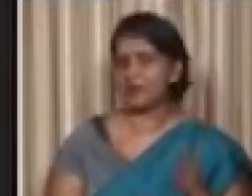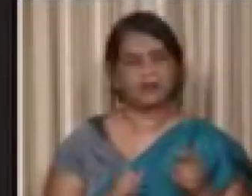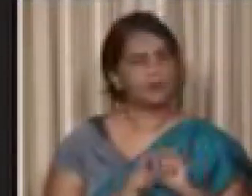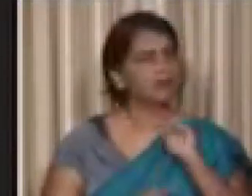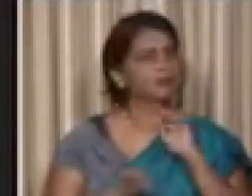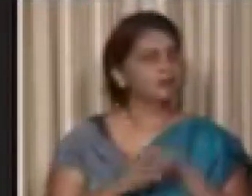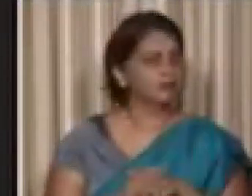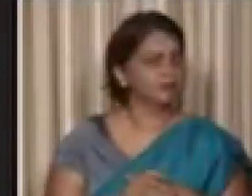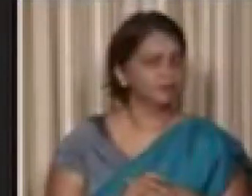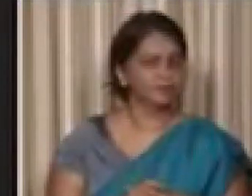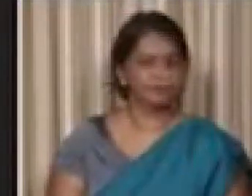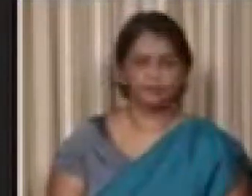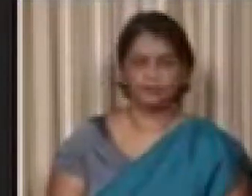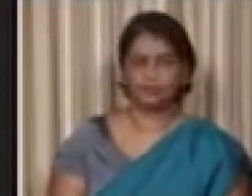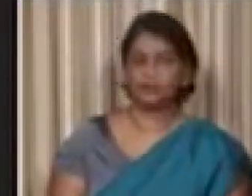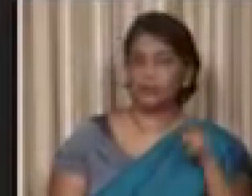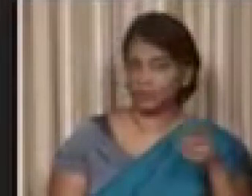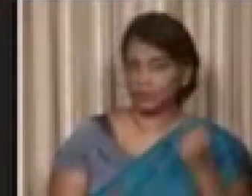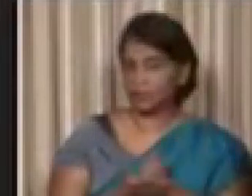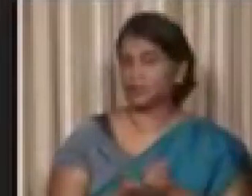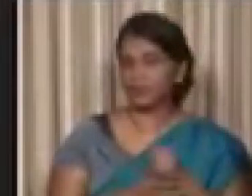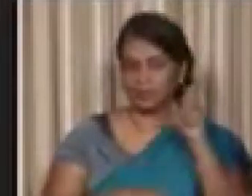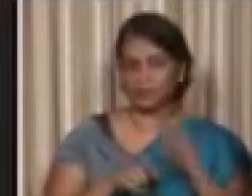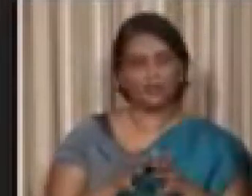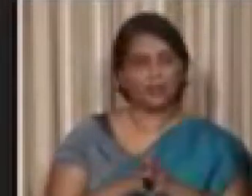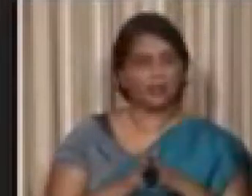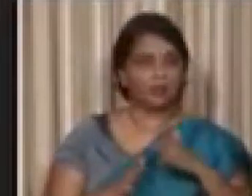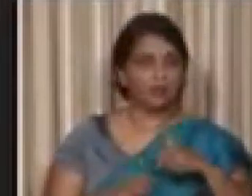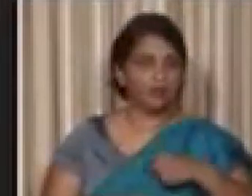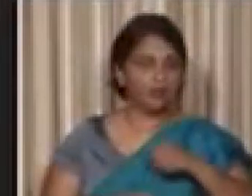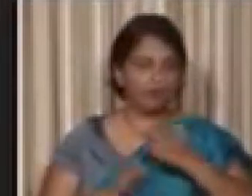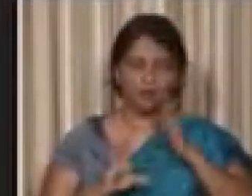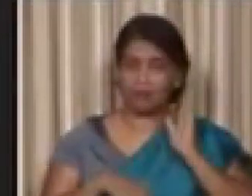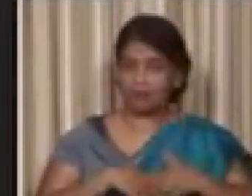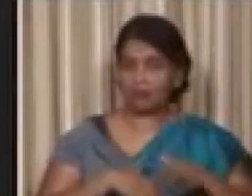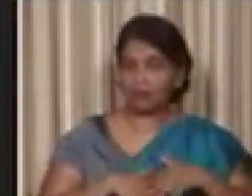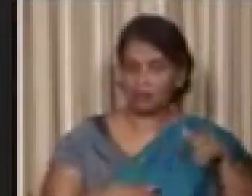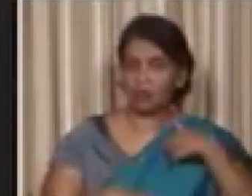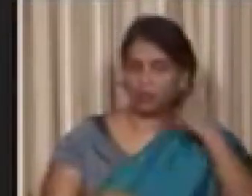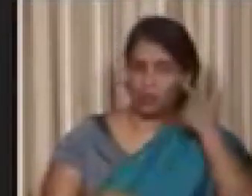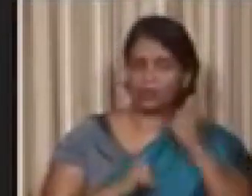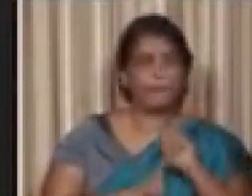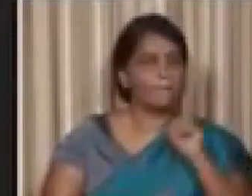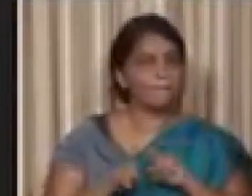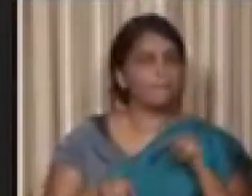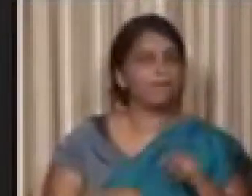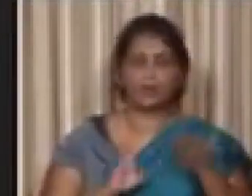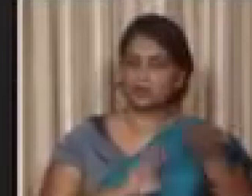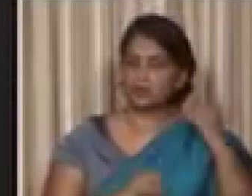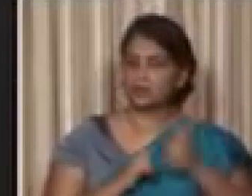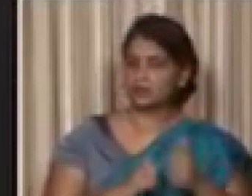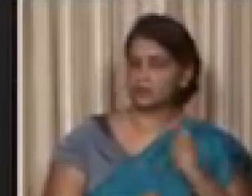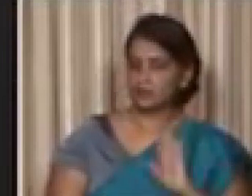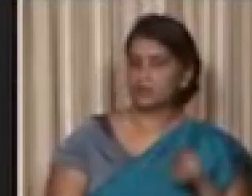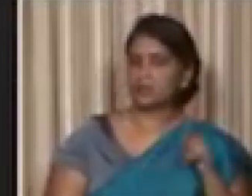පාර්ලිමේන්තුවේ හැසිරීම තියෙන්නේ. ඉතින් මෙතන ඉන්න කට්ටිය ඉන්නවා ගොඩාක් ජේෂ්ඨ මන්ත්‍රීවරු. ඒගොල්ලෝ දන්නව කොහොමද මේ පාර්ලිමේන්තුව පහුගිය කාලෙක හැසුරුනේ